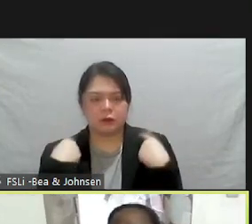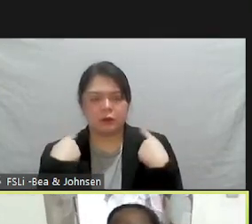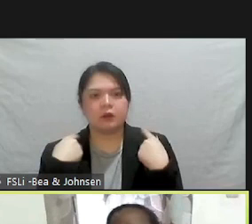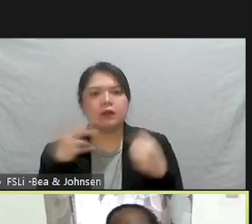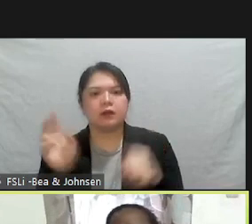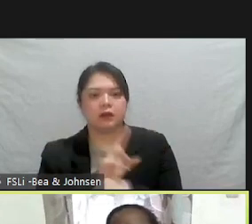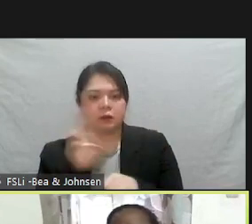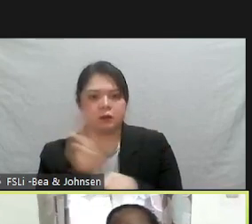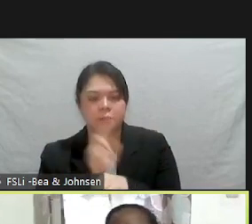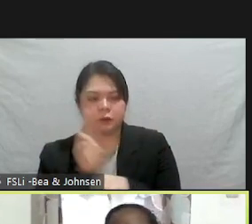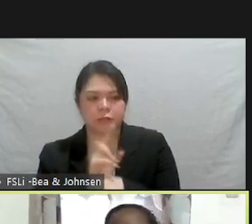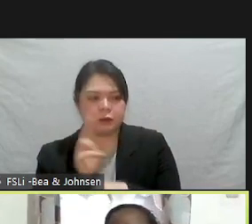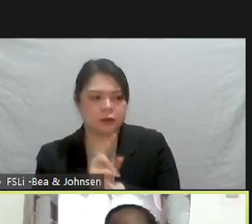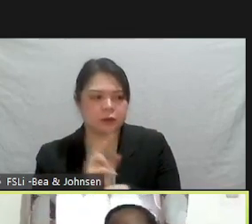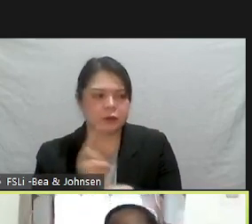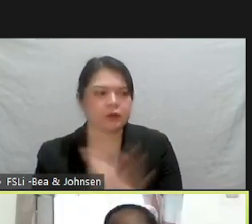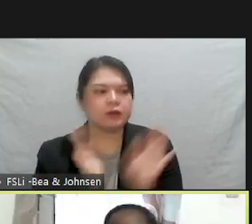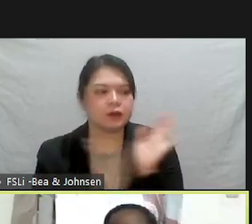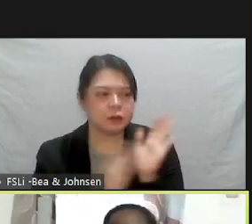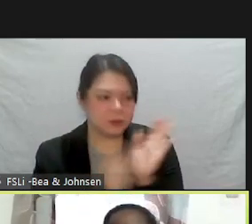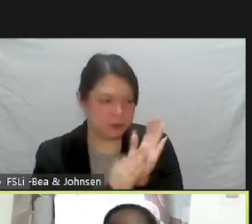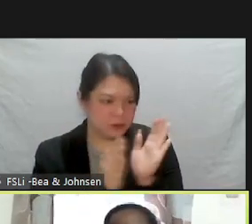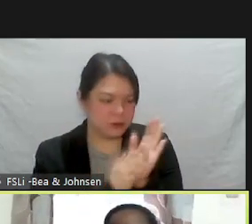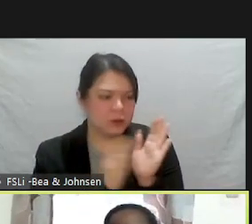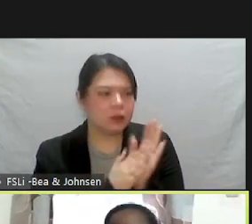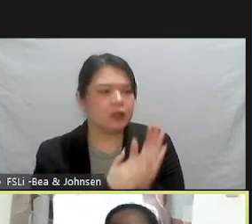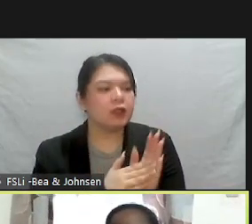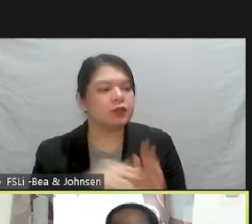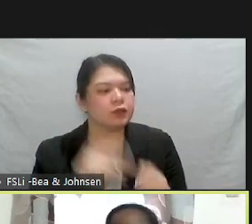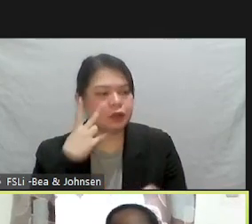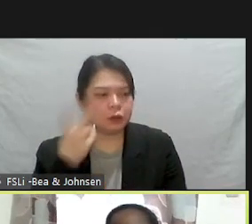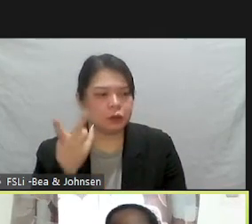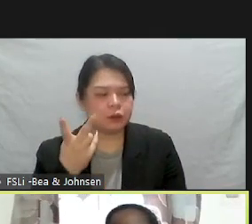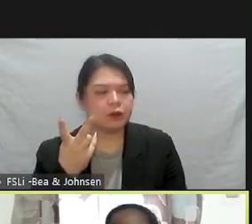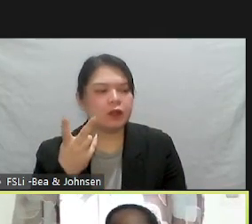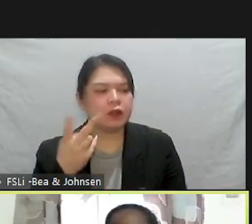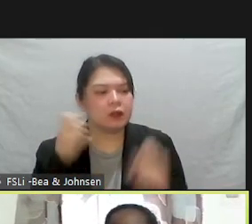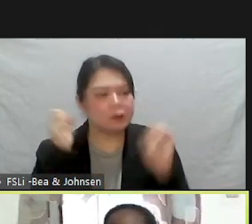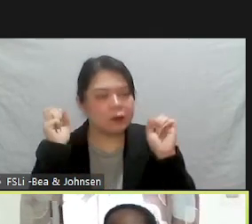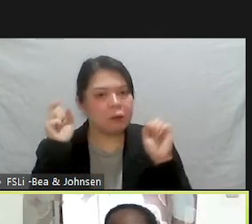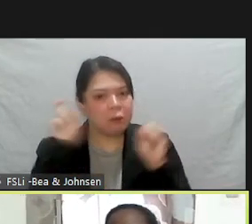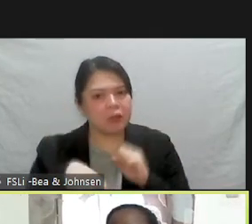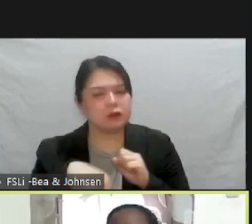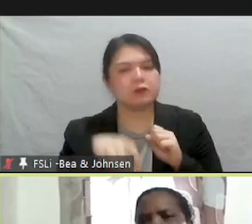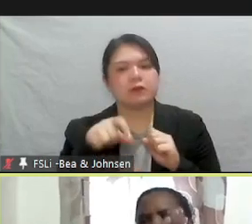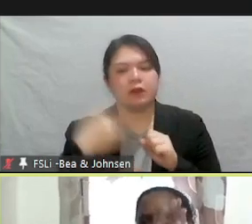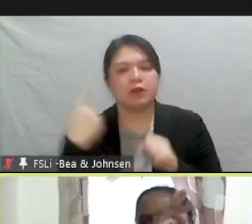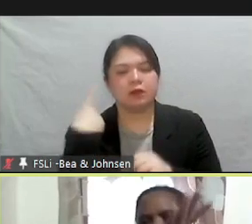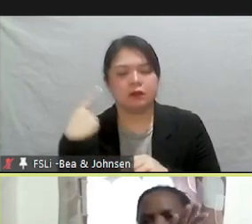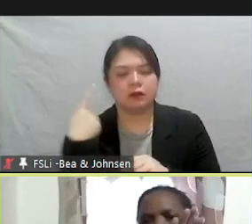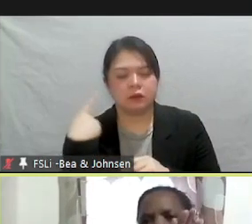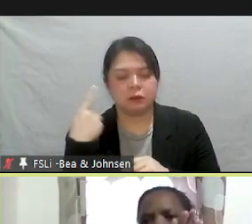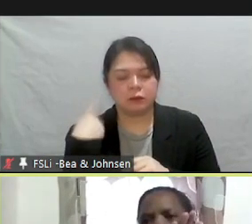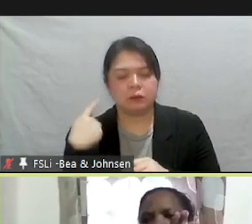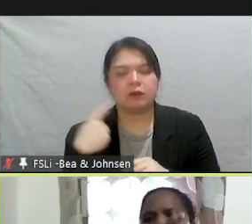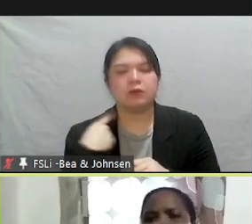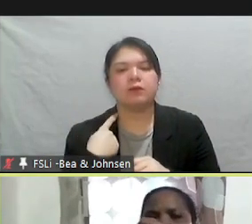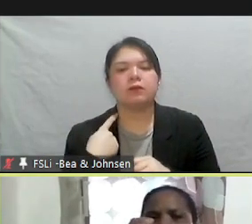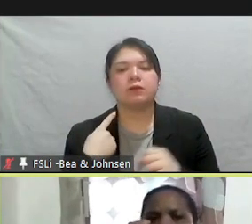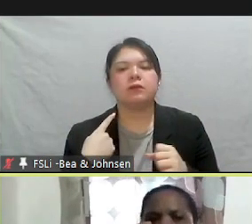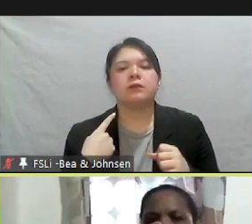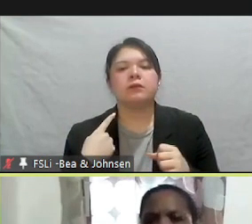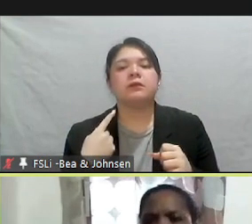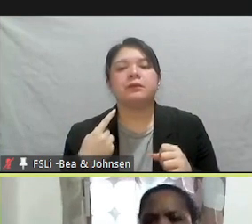po namin sa aming eskwelahan na nakita namin na dapat pala magkaroon kami ng